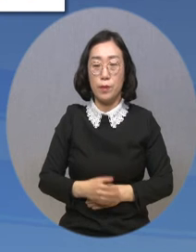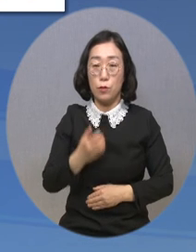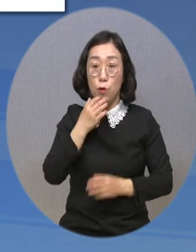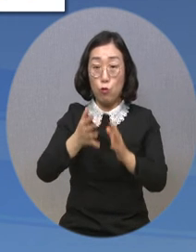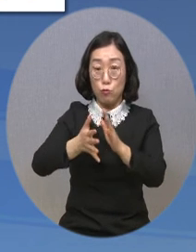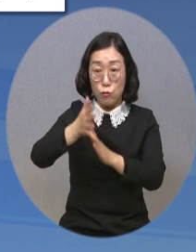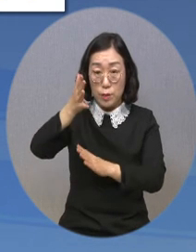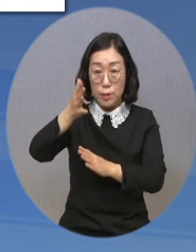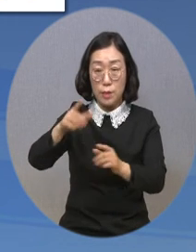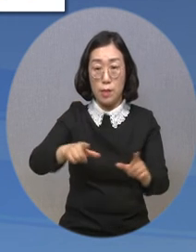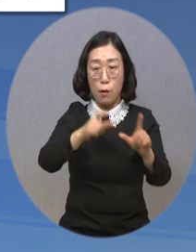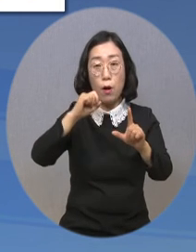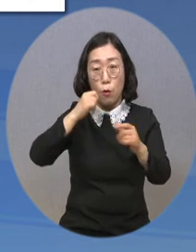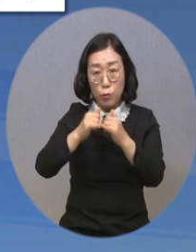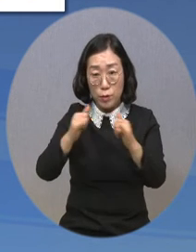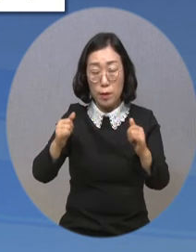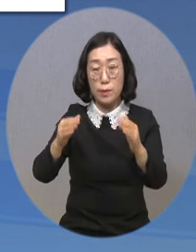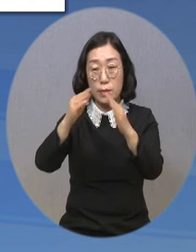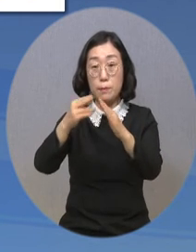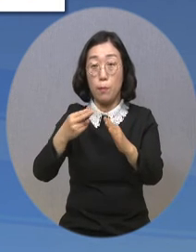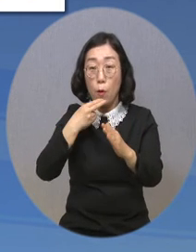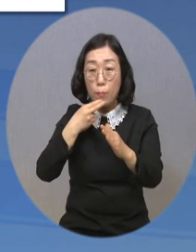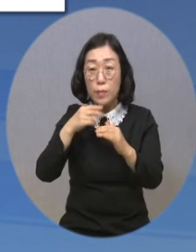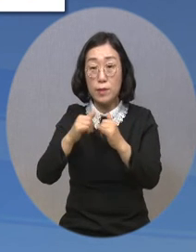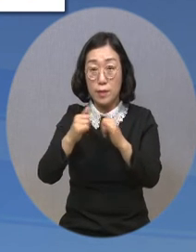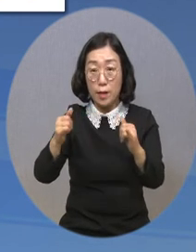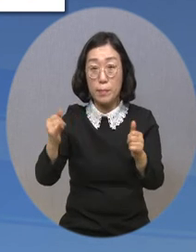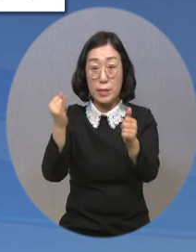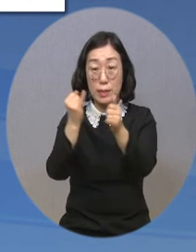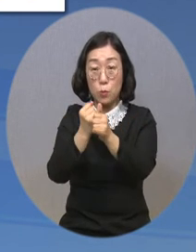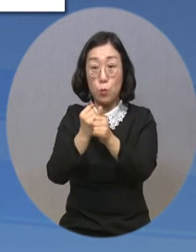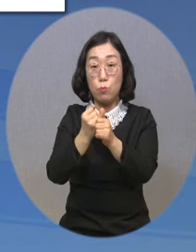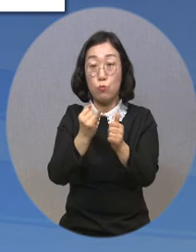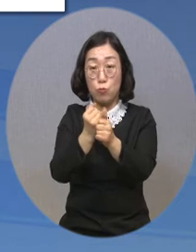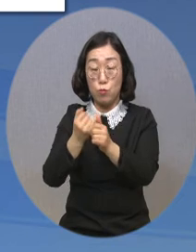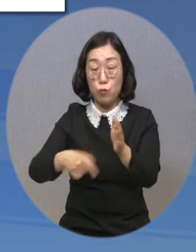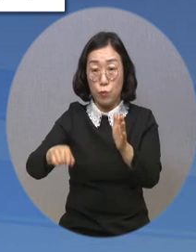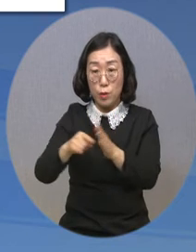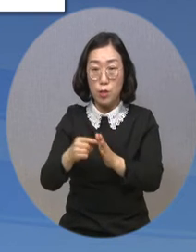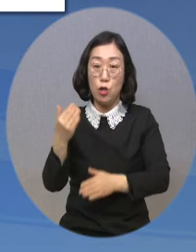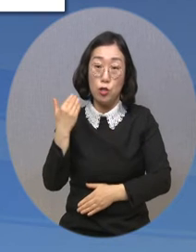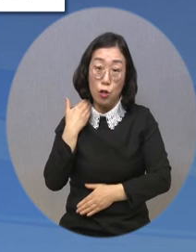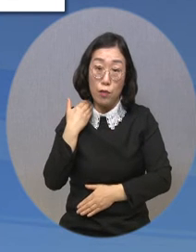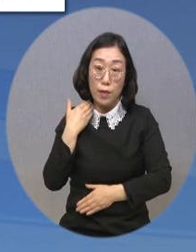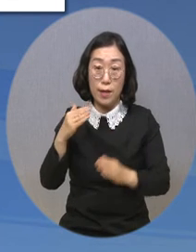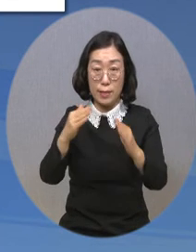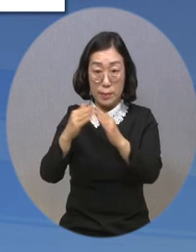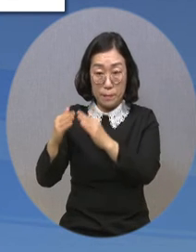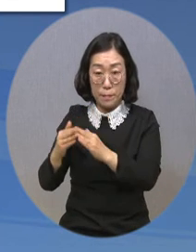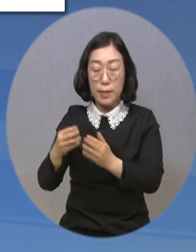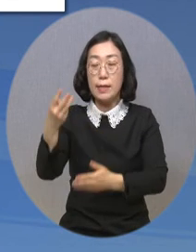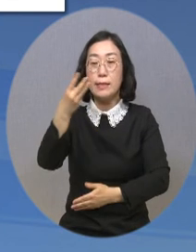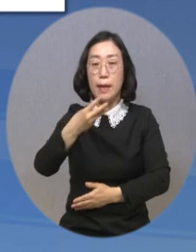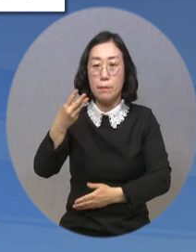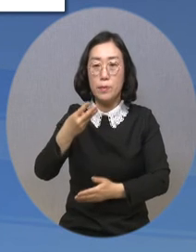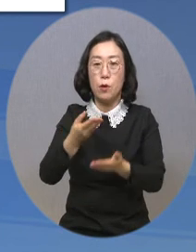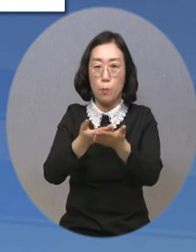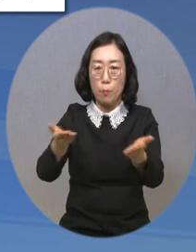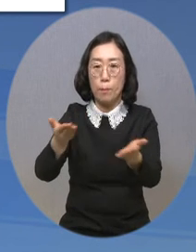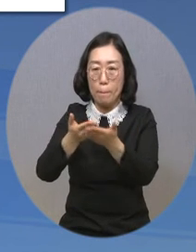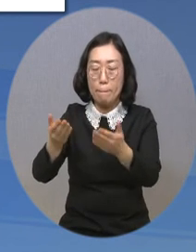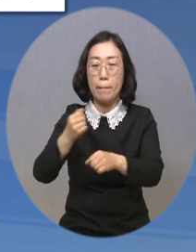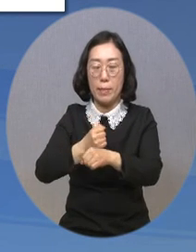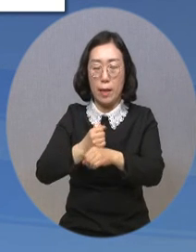서울시는 저소득계층과 무주택 신혼부부의 주거 안정을 위해 전세 임대주택 3,000호를 지원한다고 지난 10일